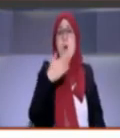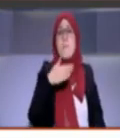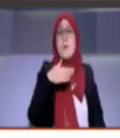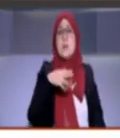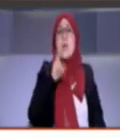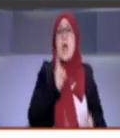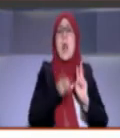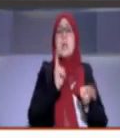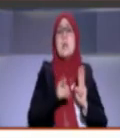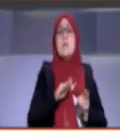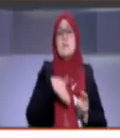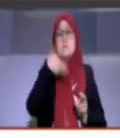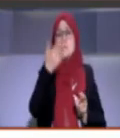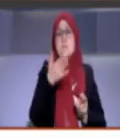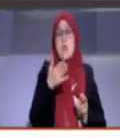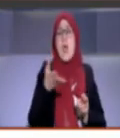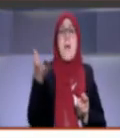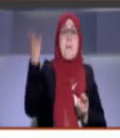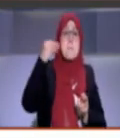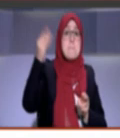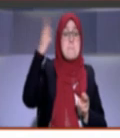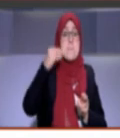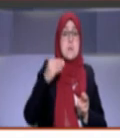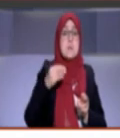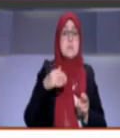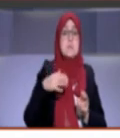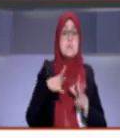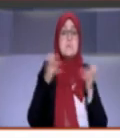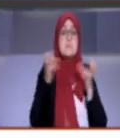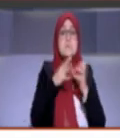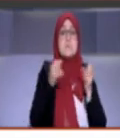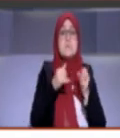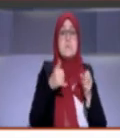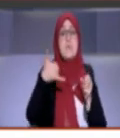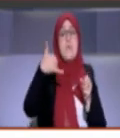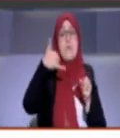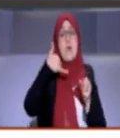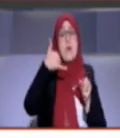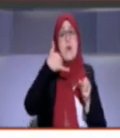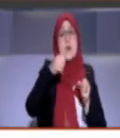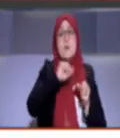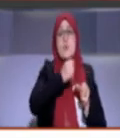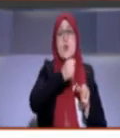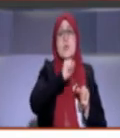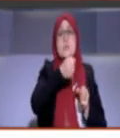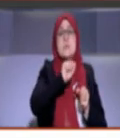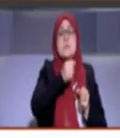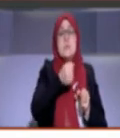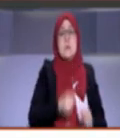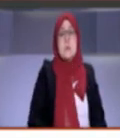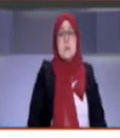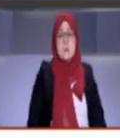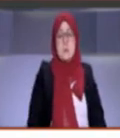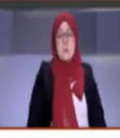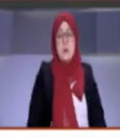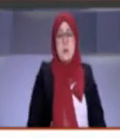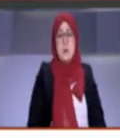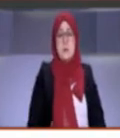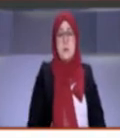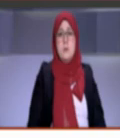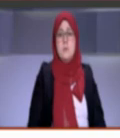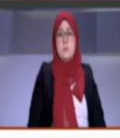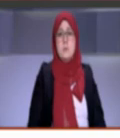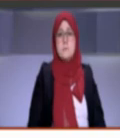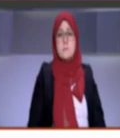أيضا عبر سكايب من برلين مراسل إكسترا نيوز عربي مرزوق. بعد التحية لك عربي، إذا يعني أيضا الحديث يدور